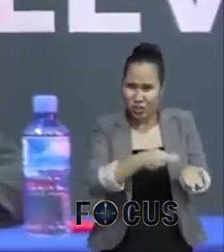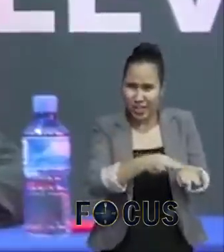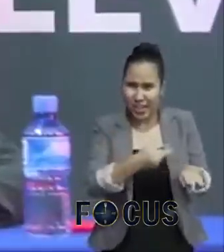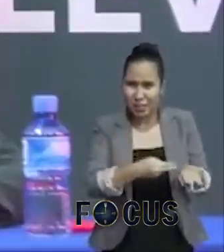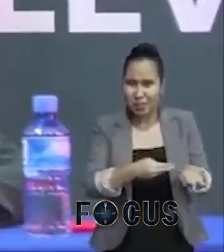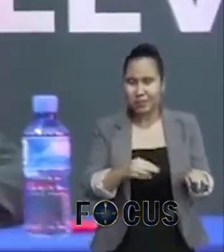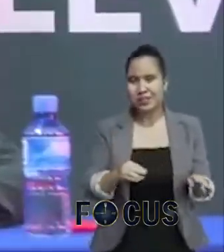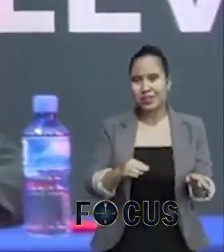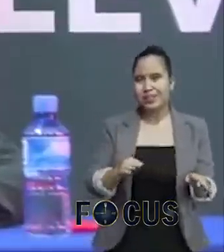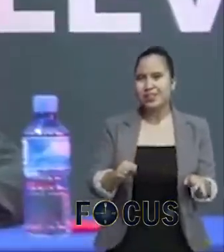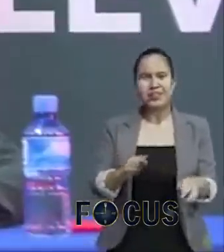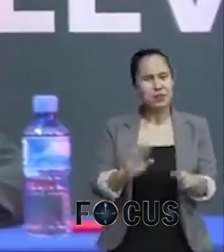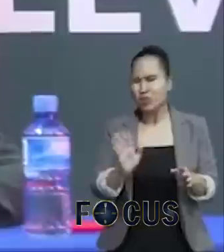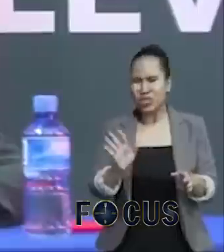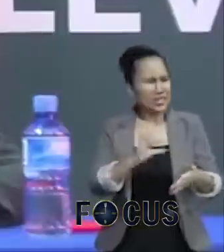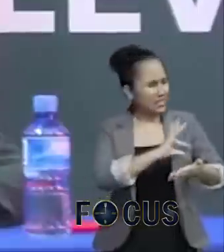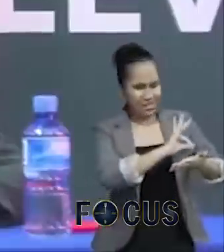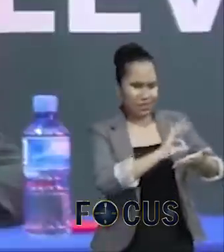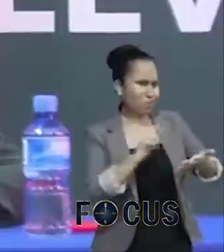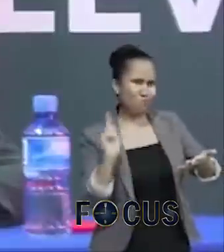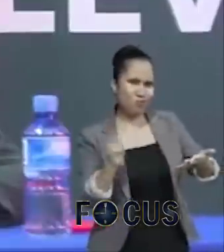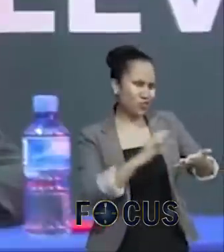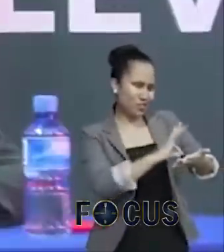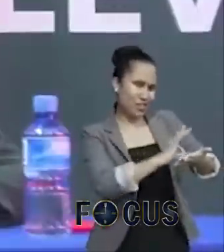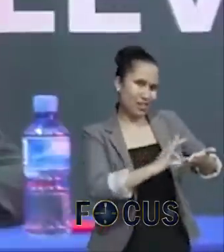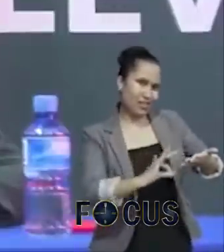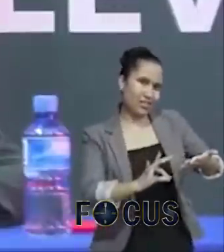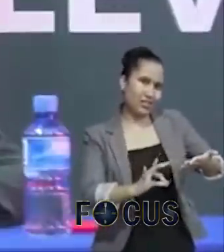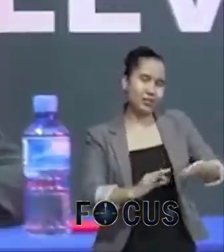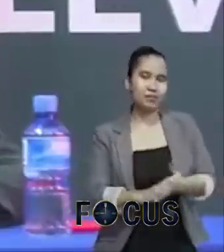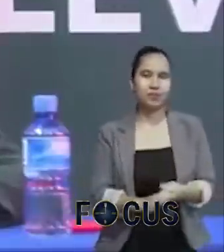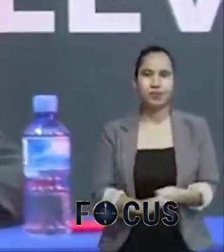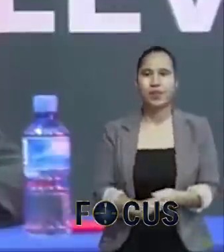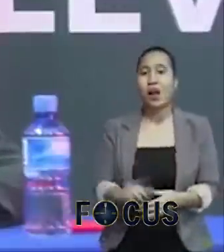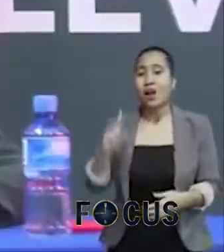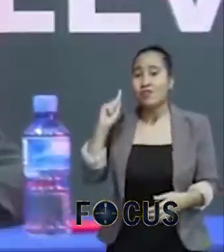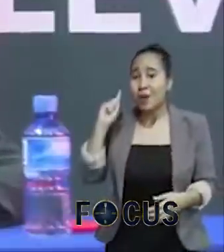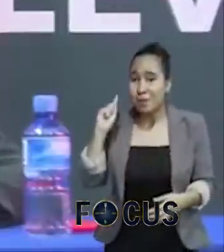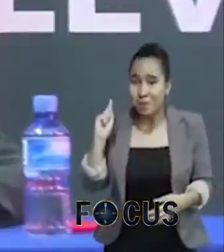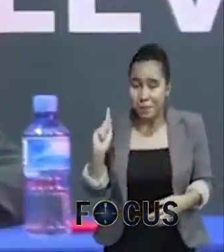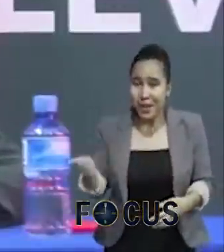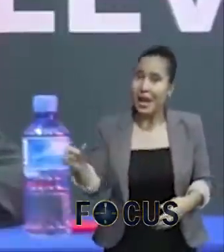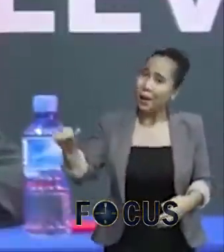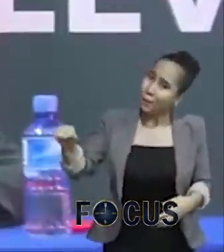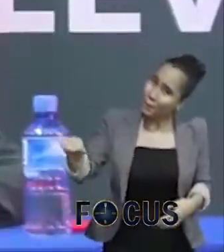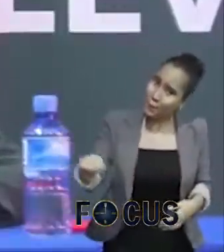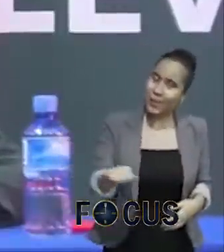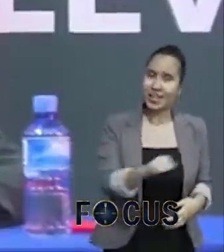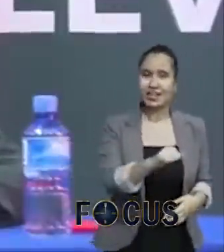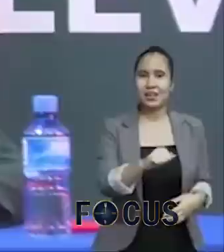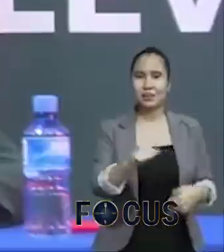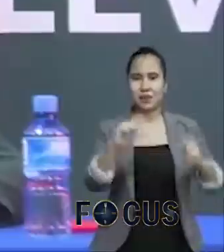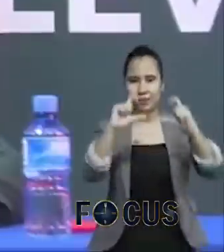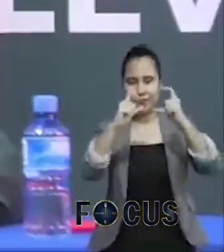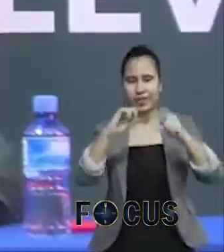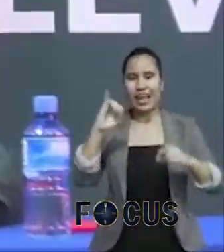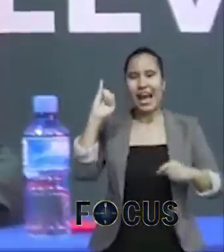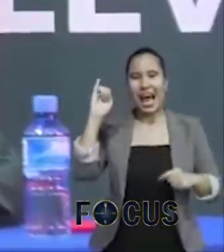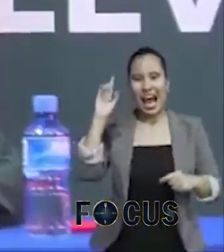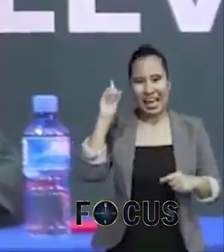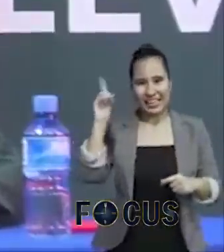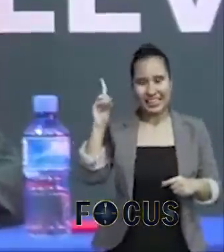u. Wat u nog steeds verplicht bent mee te nemen, is uw identiteitsbewijs en